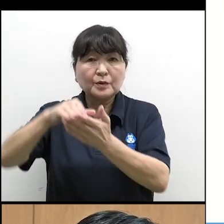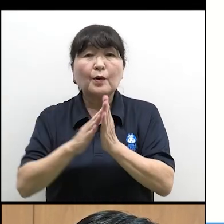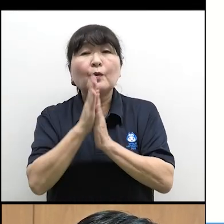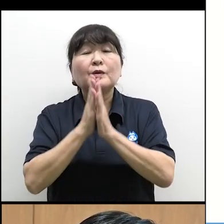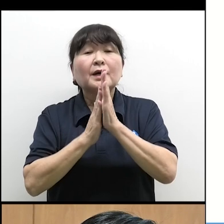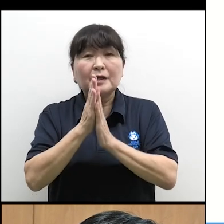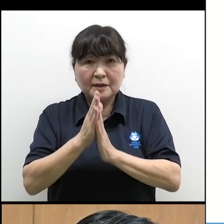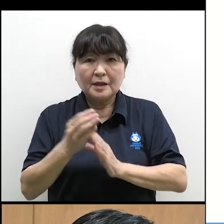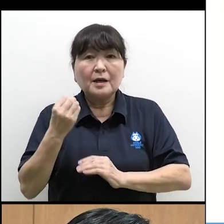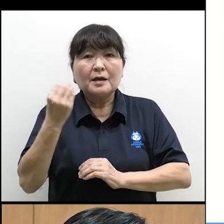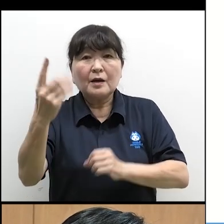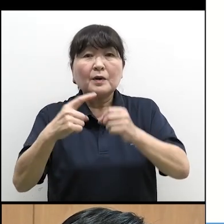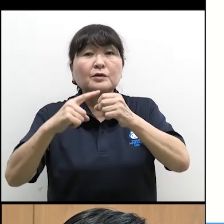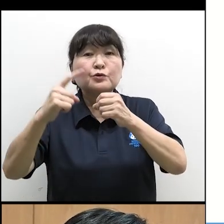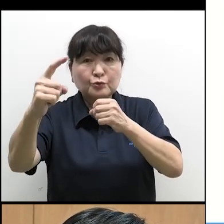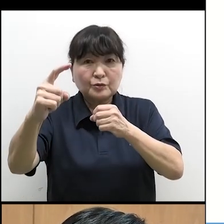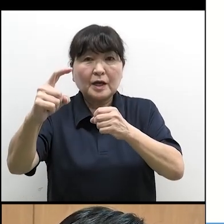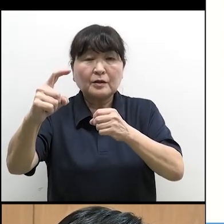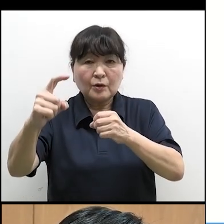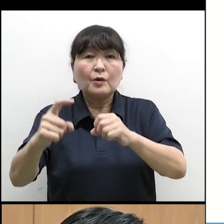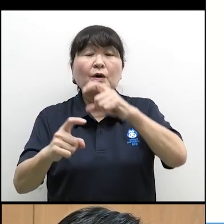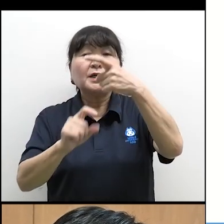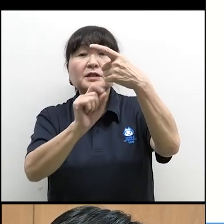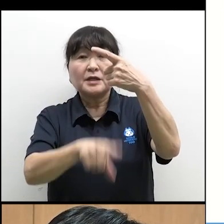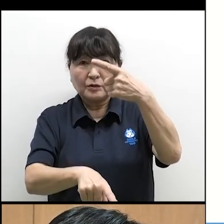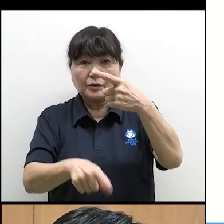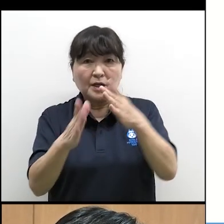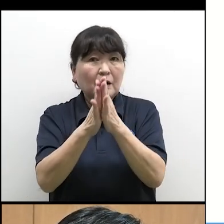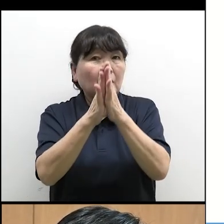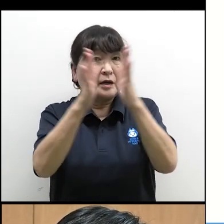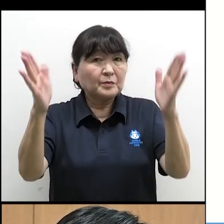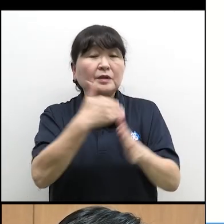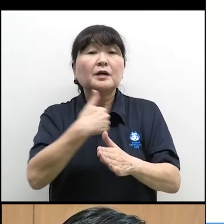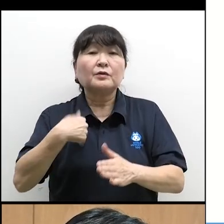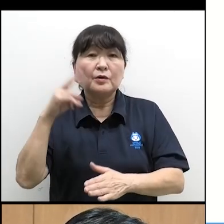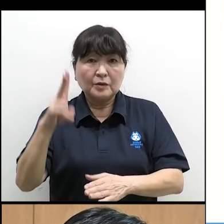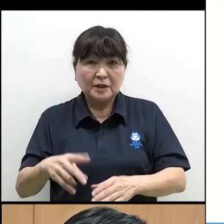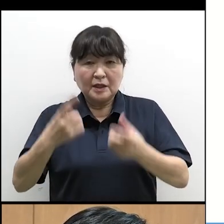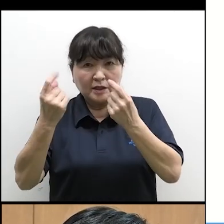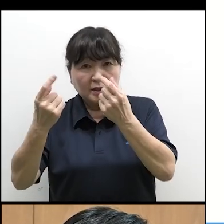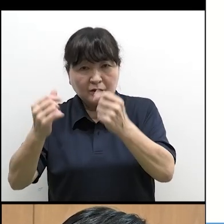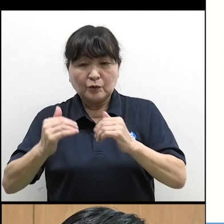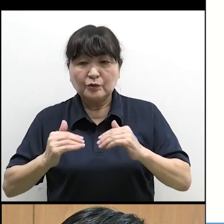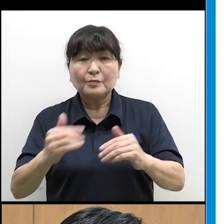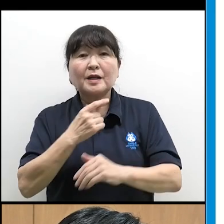和10年1月の開館を目指してしっかり進めてまいりたいと思っております。